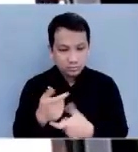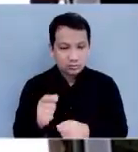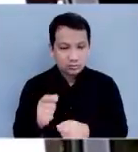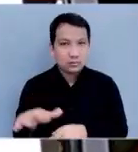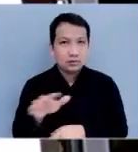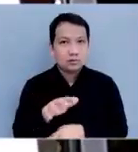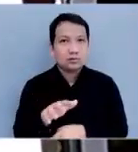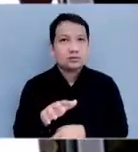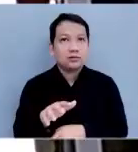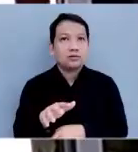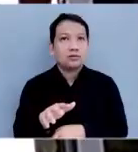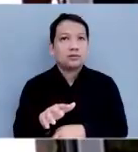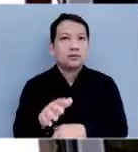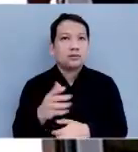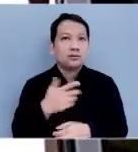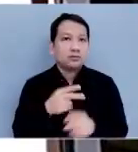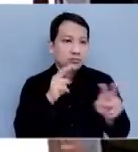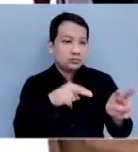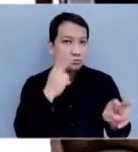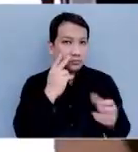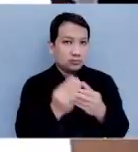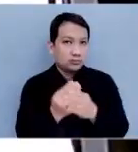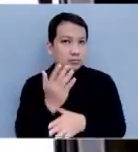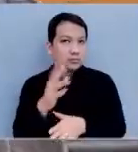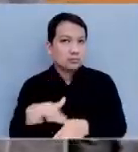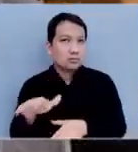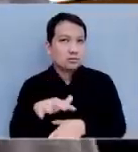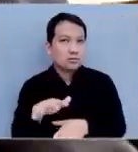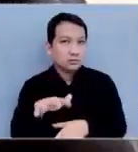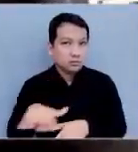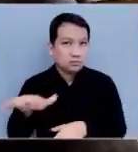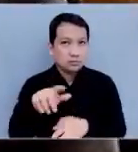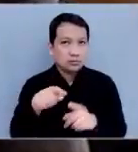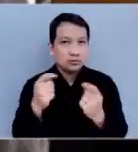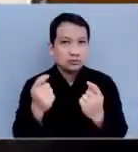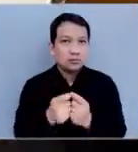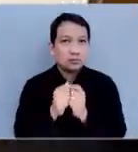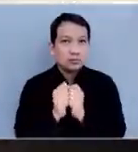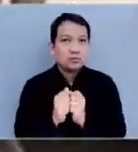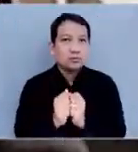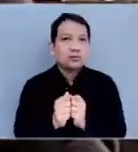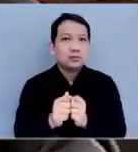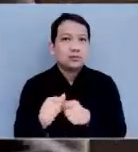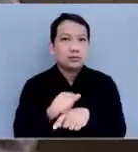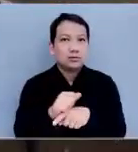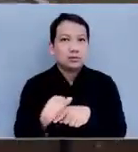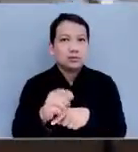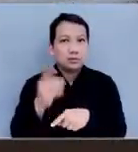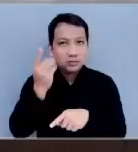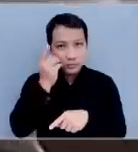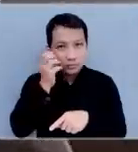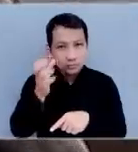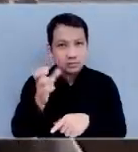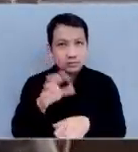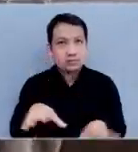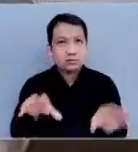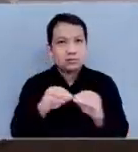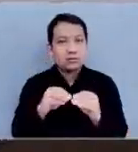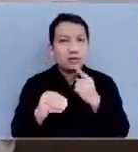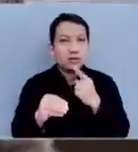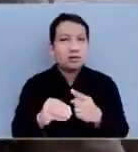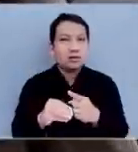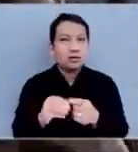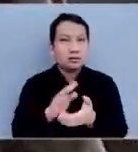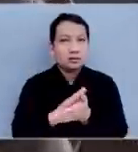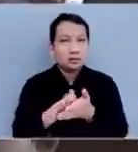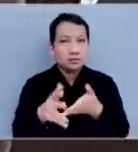So it's great to see the growth, you know, of the whole team. Kasama rin sa ensayo si Dwight Ramos matapos makakuha ng clearance